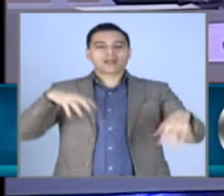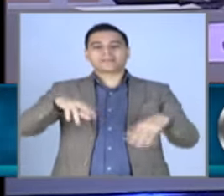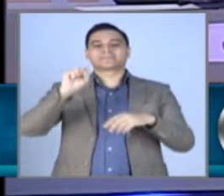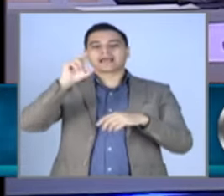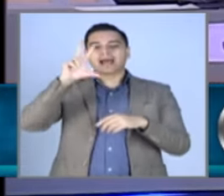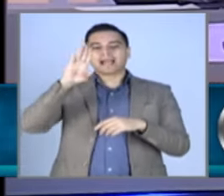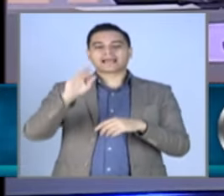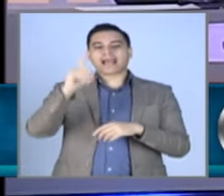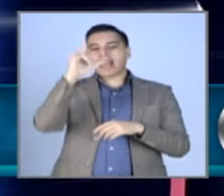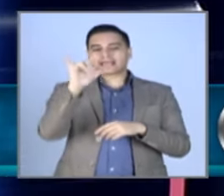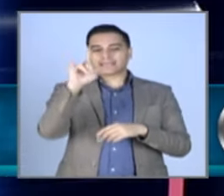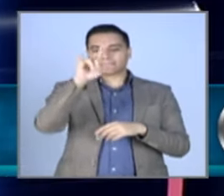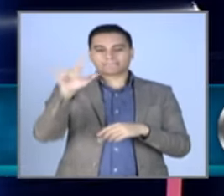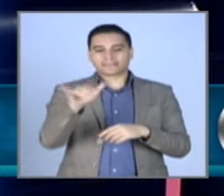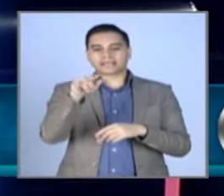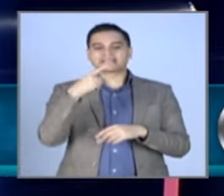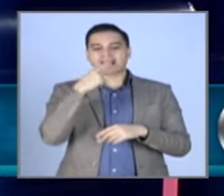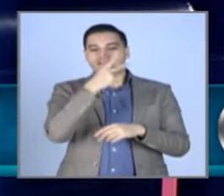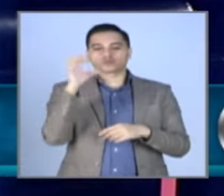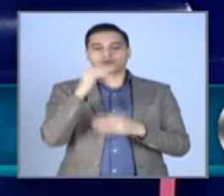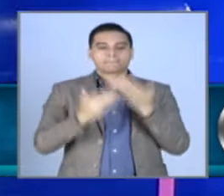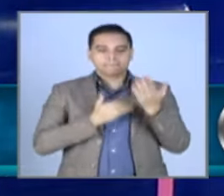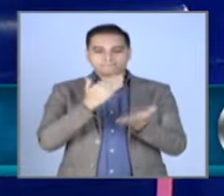عودة المنصب، فما هي؟